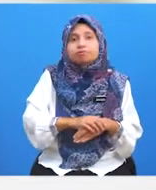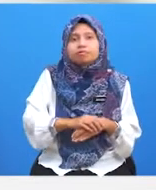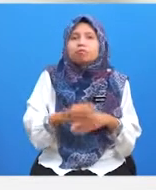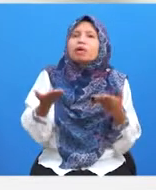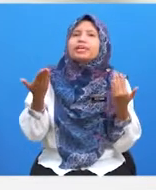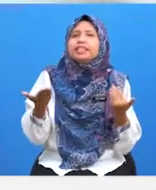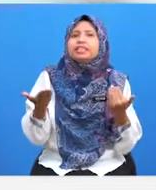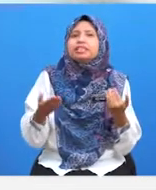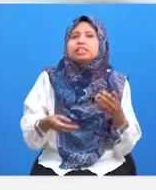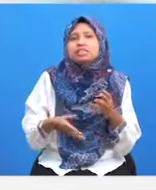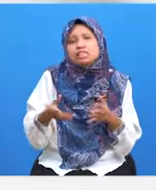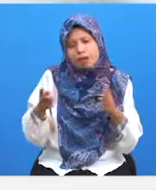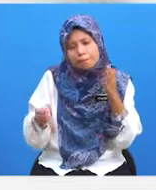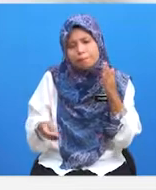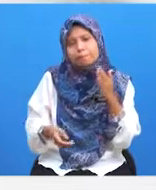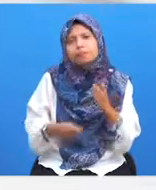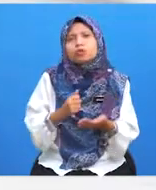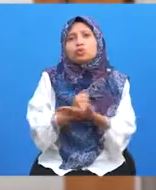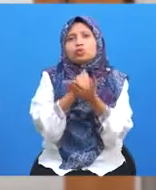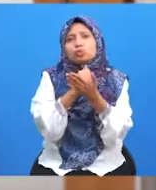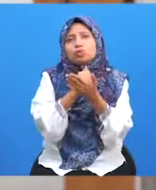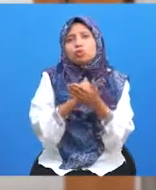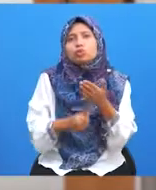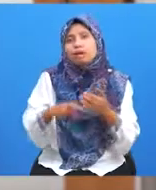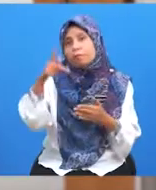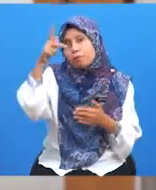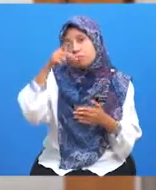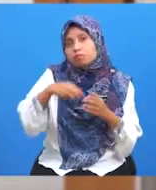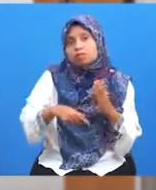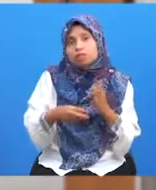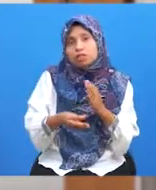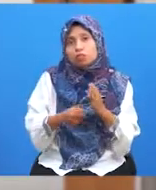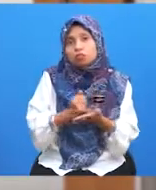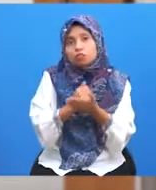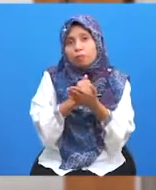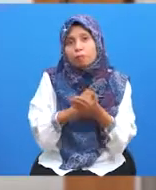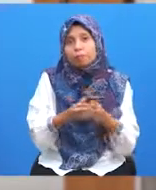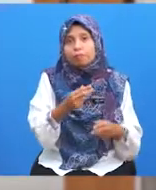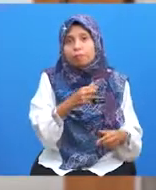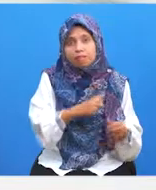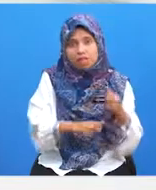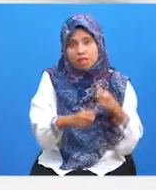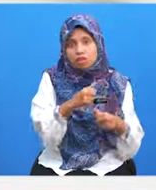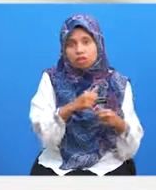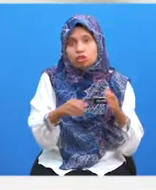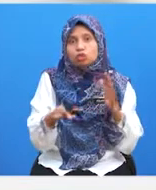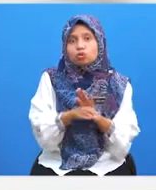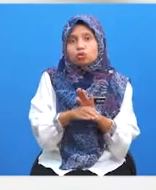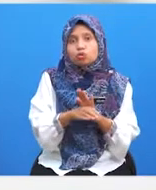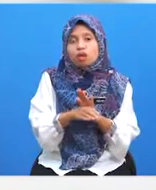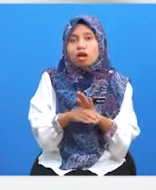membantu dalam tren penjagaan meningkat saya bercontoh yang paling teki iaitu arahan pelaksanaan